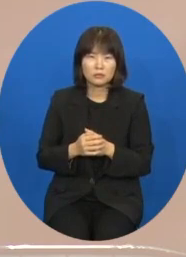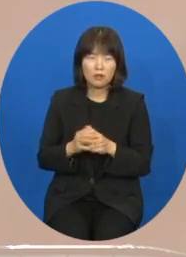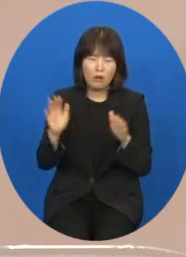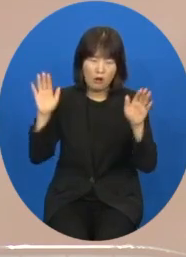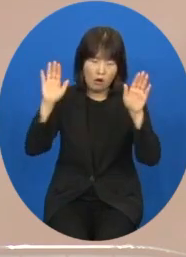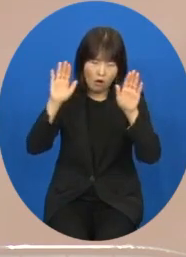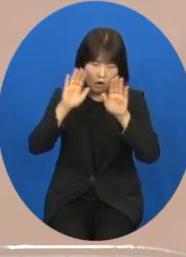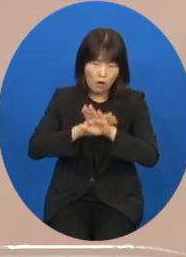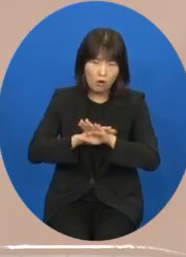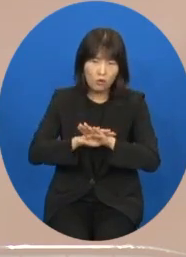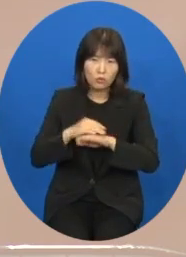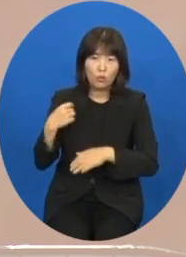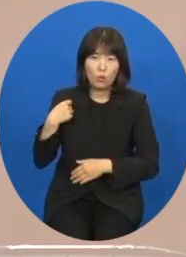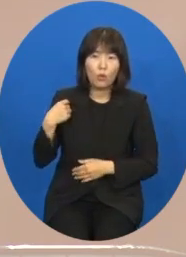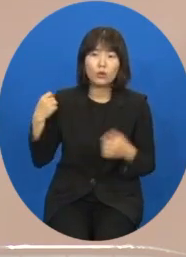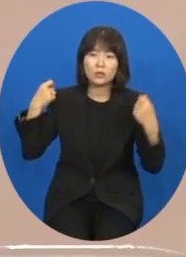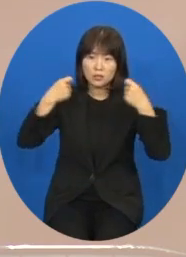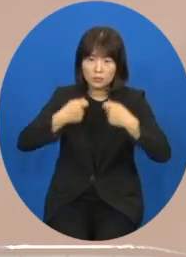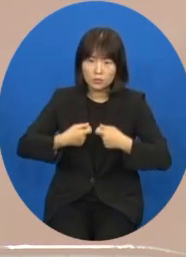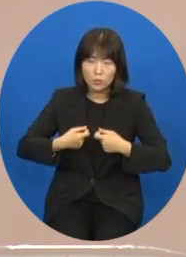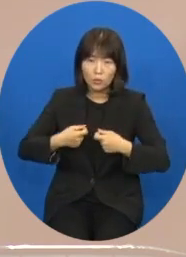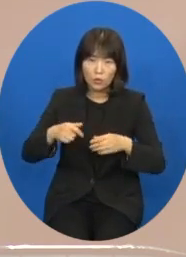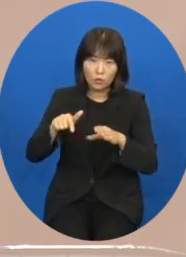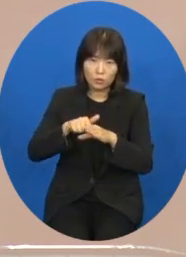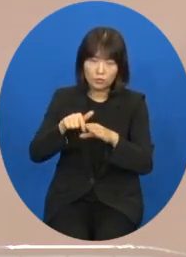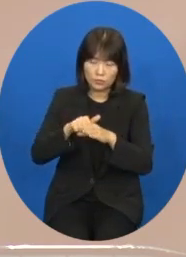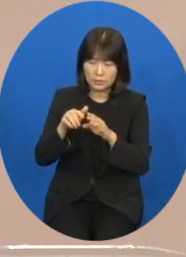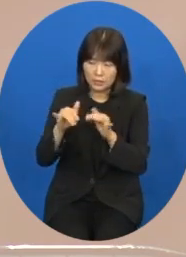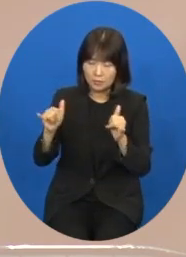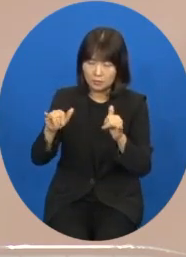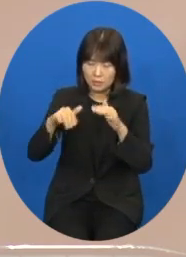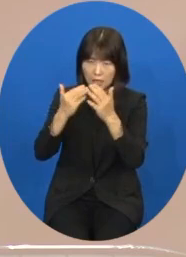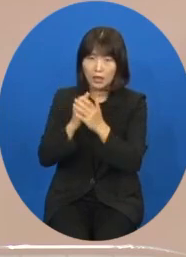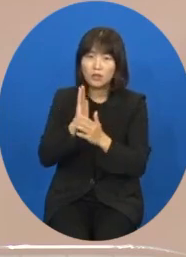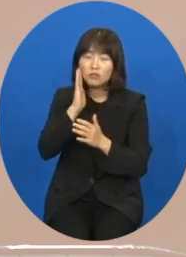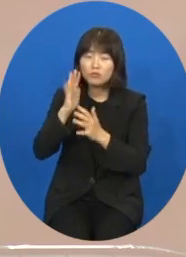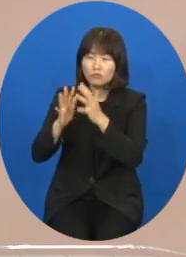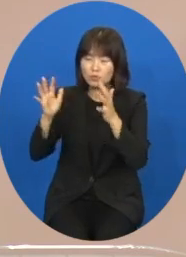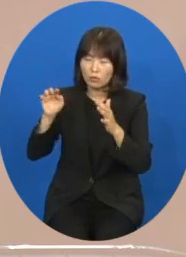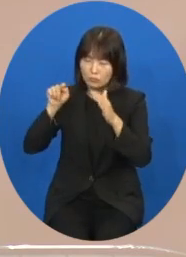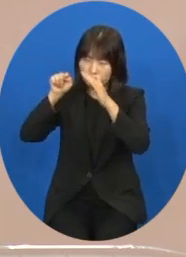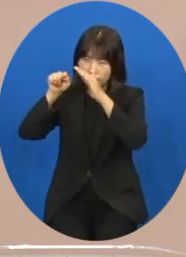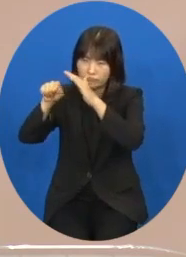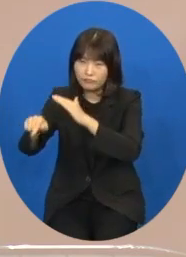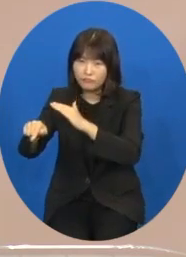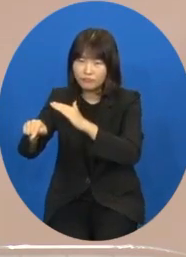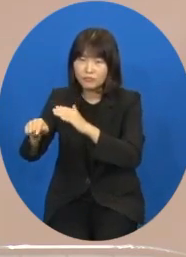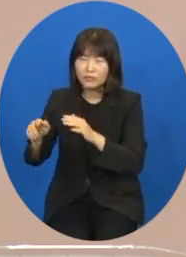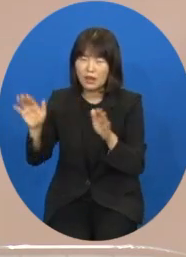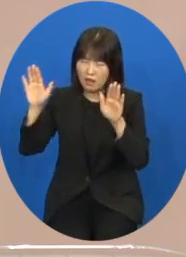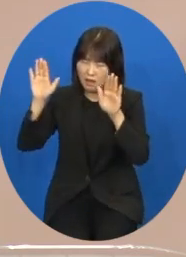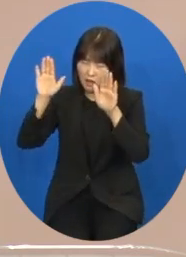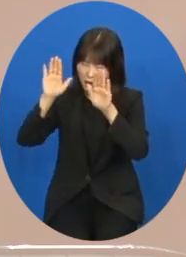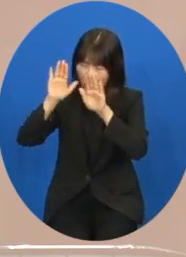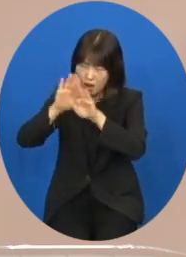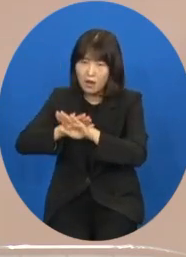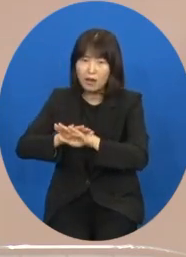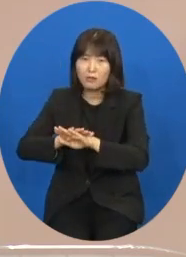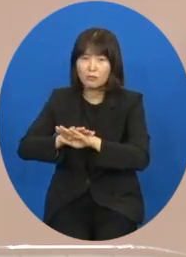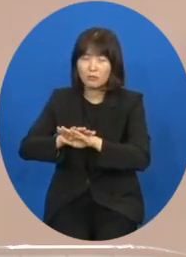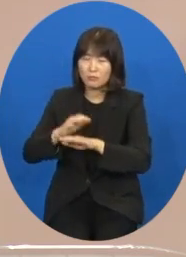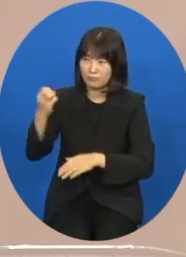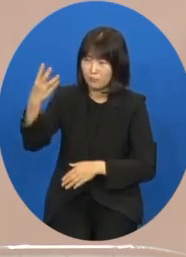입고 개신교인들이 다 숲속으로 들어갑니다. 깜깜한 숲속에 불을 켜놓을 수도